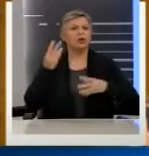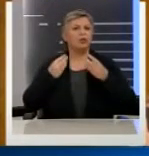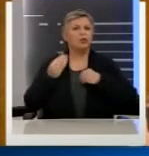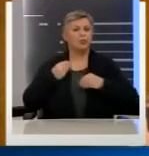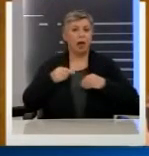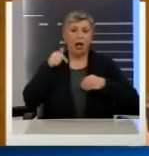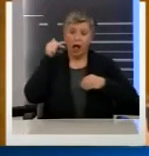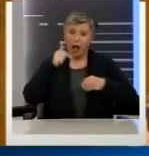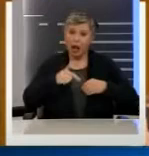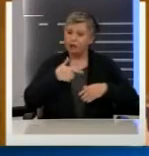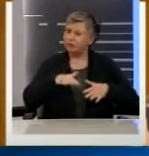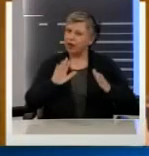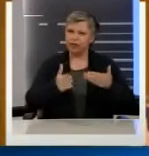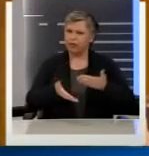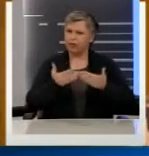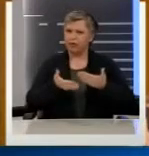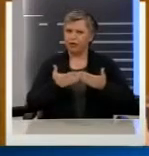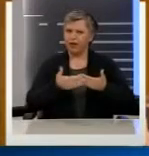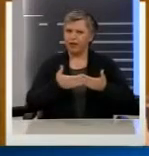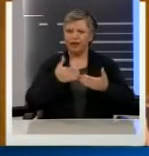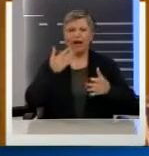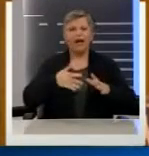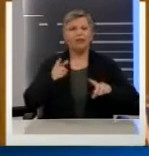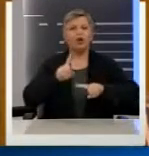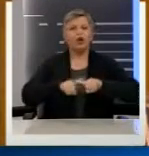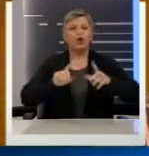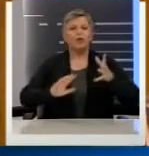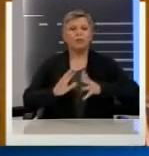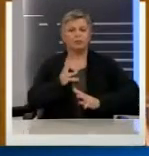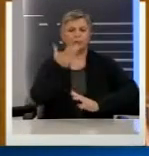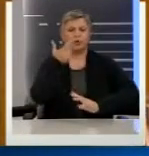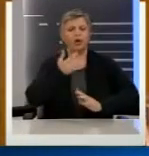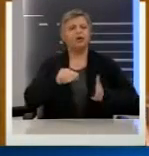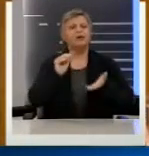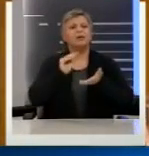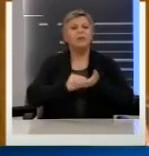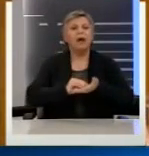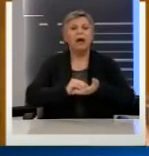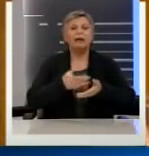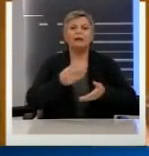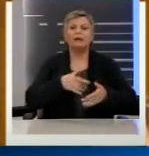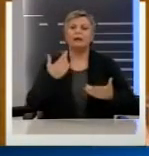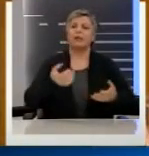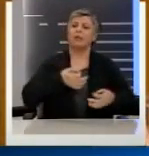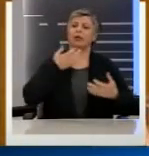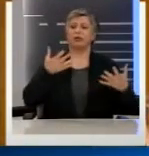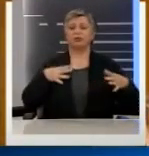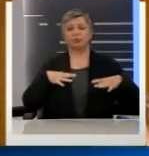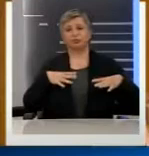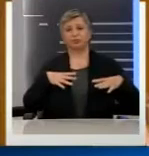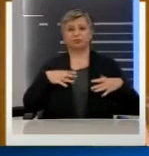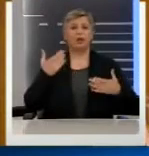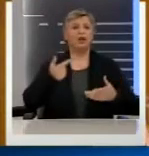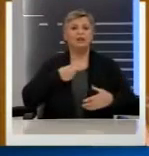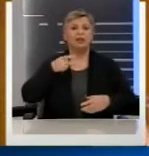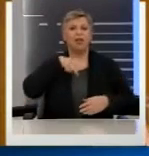χώρας. Και βεβαίως ακούστηκε και μία κορώνα περί δικαιωματισμού. Θέλω να είμαι πάρα πολύ